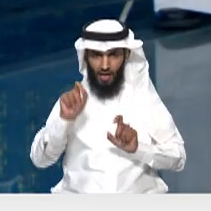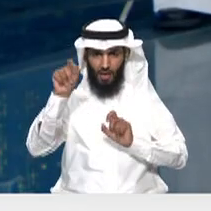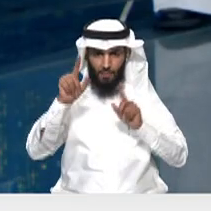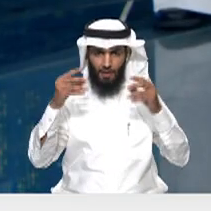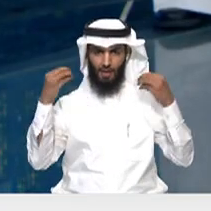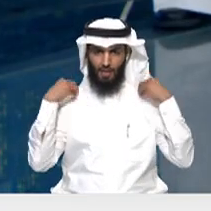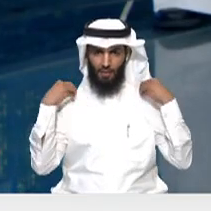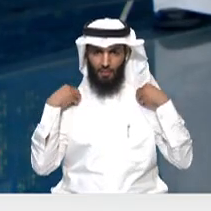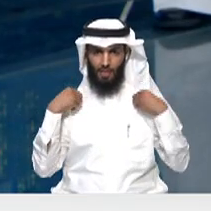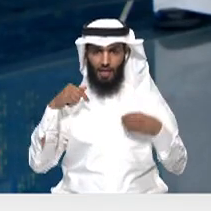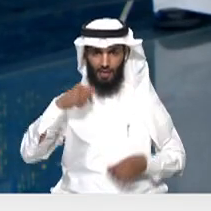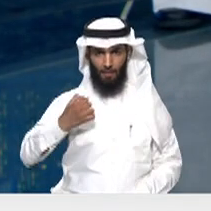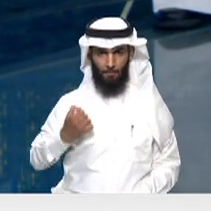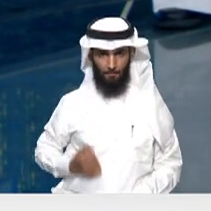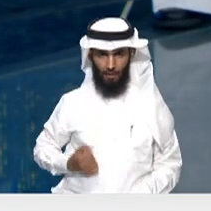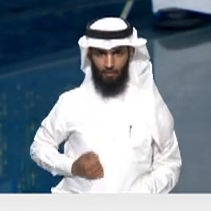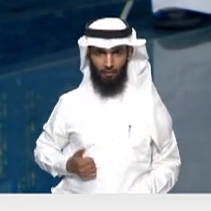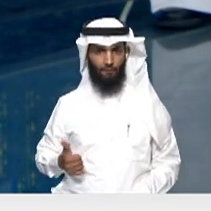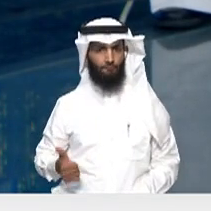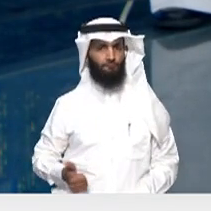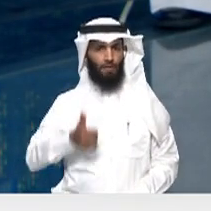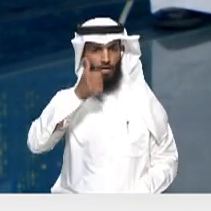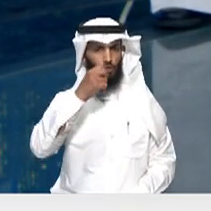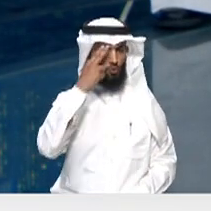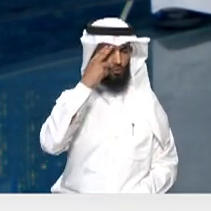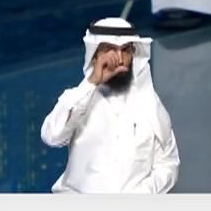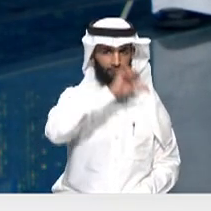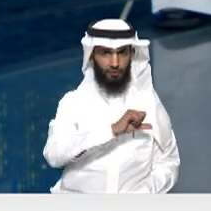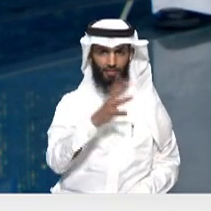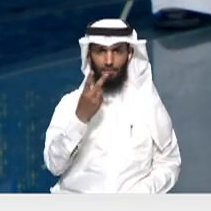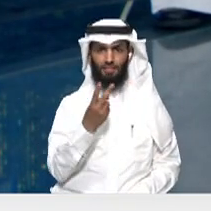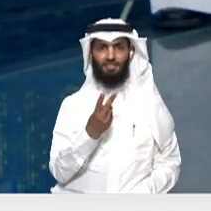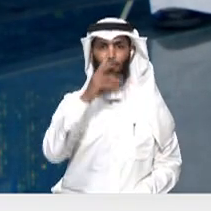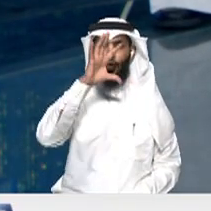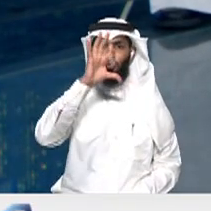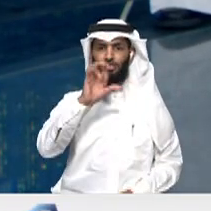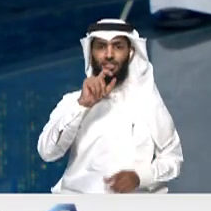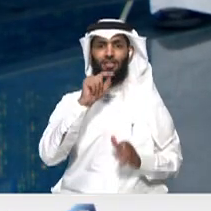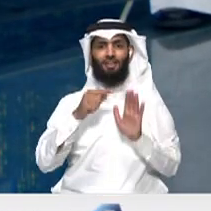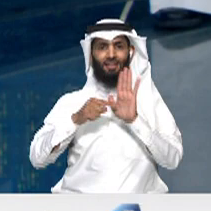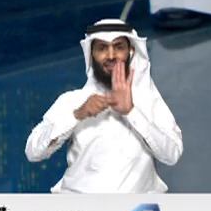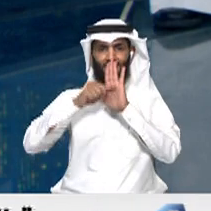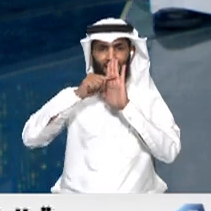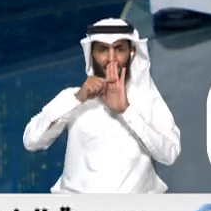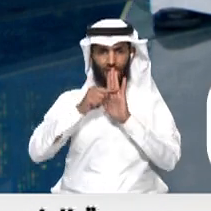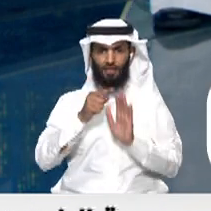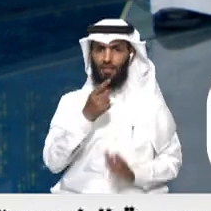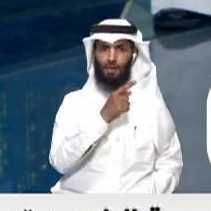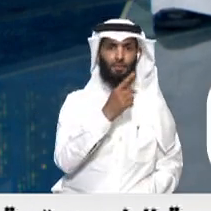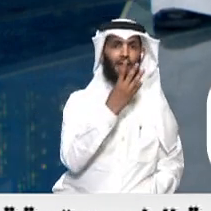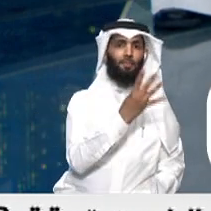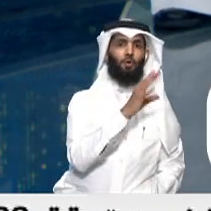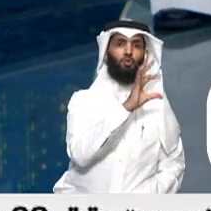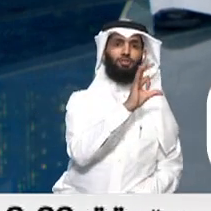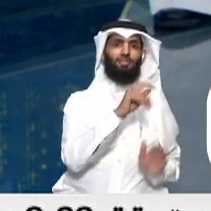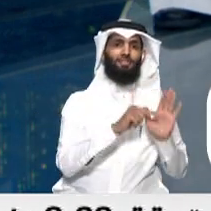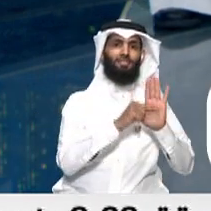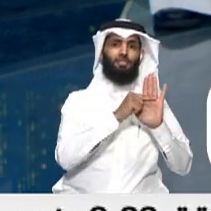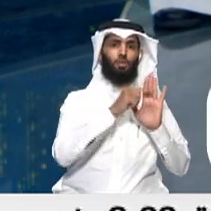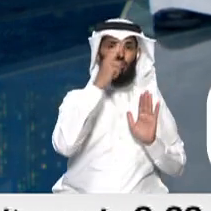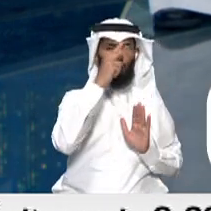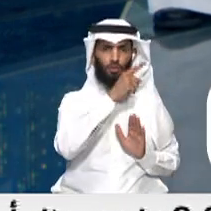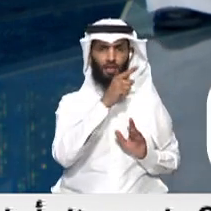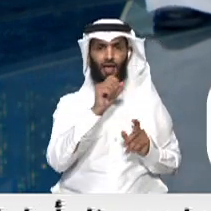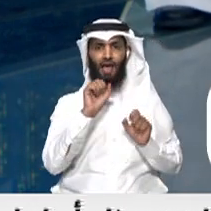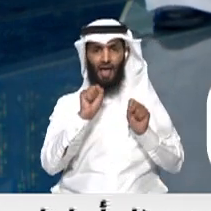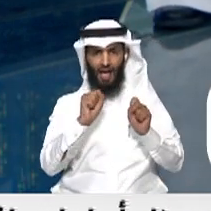تغلب منتخب البحرين على منتخب السعوديه بنتيجه 97 نقطه مقابل 94 ض منافسات الجوله الثانيه من تصفيات